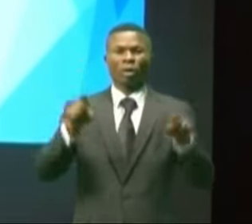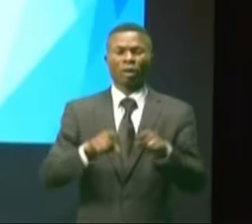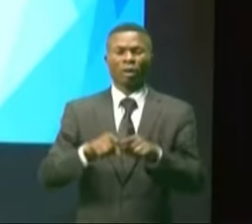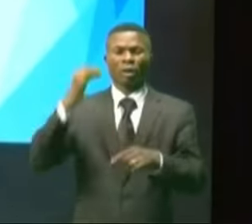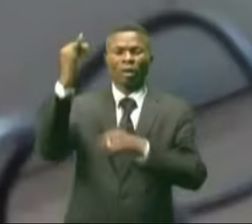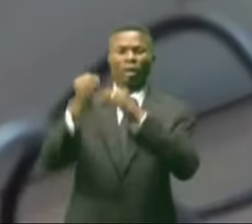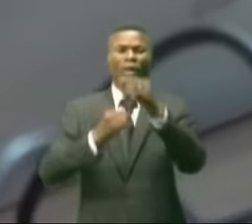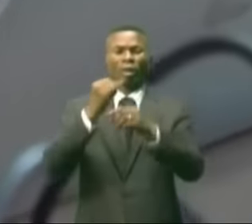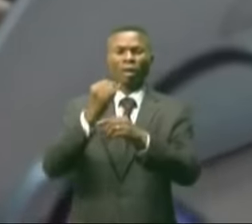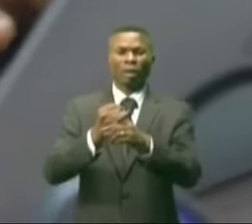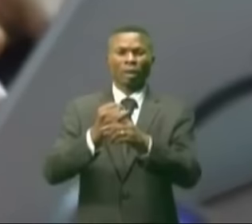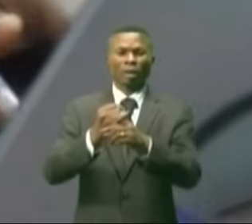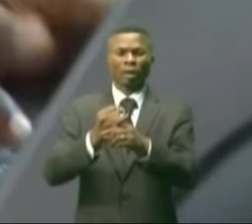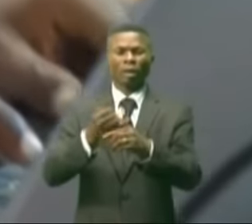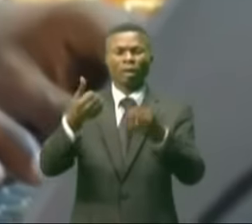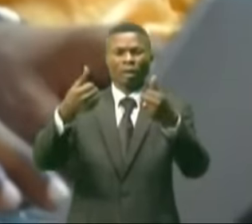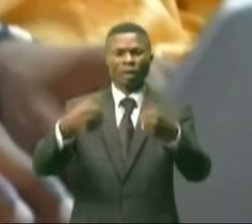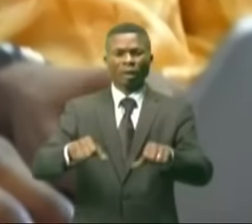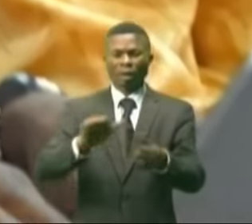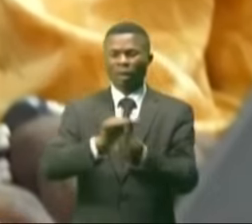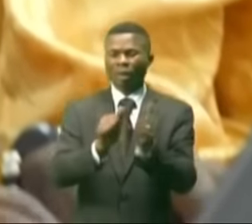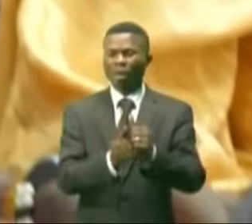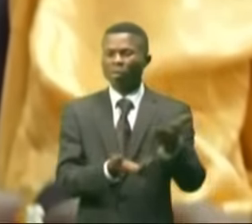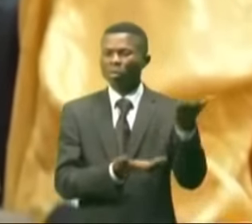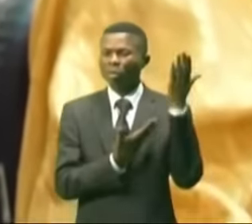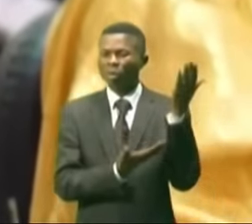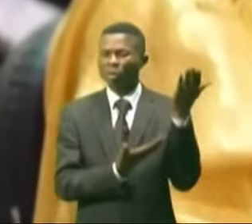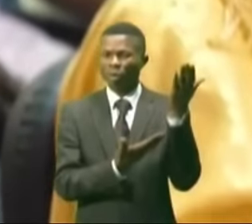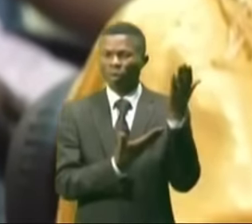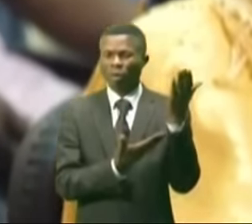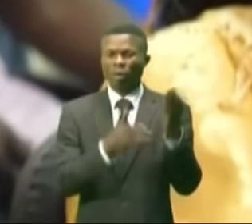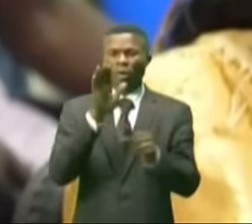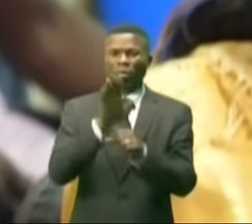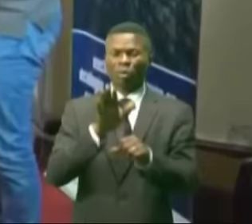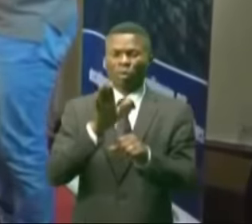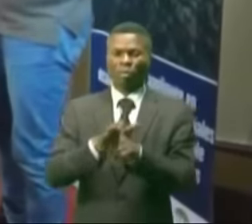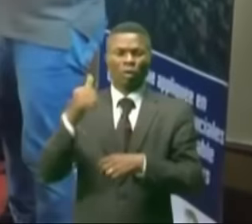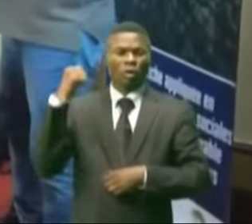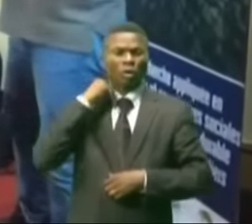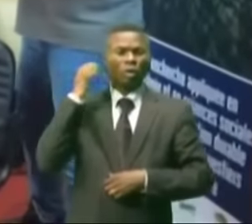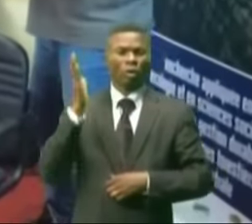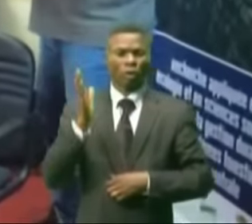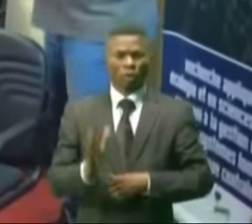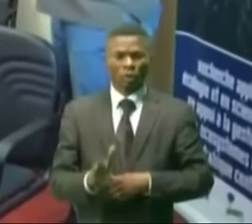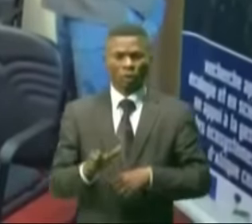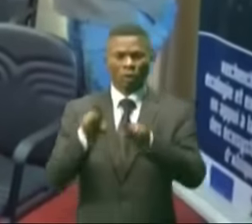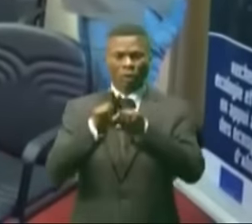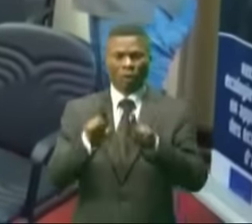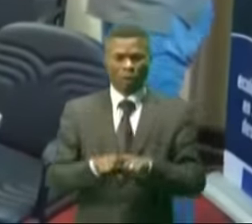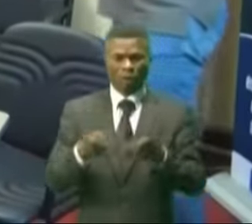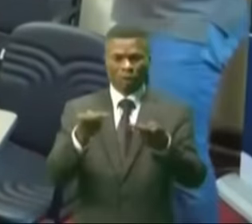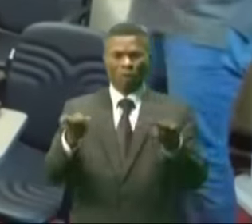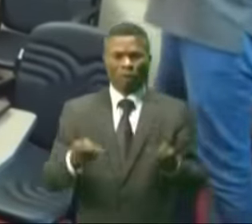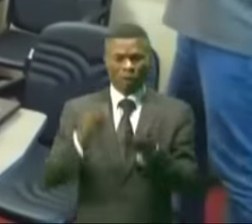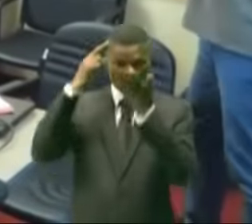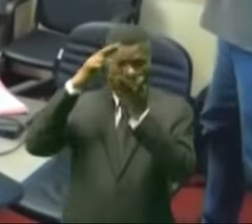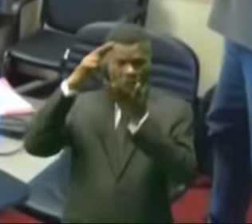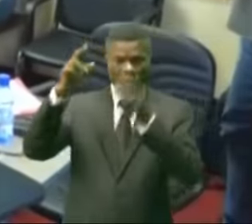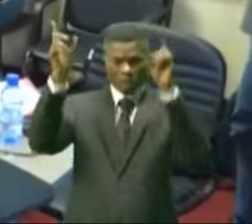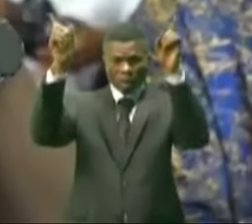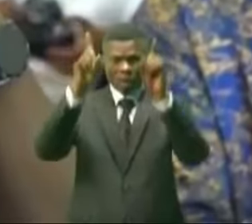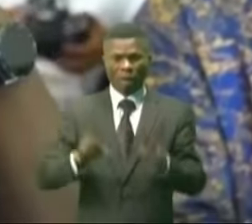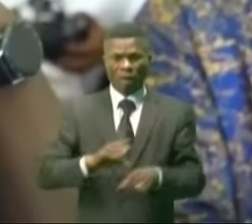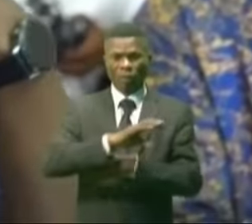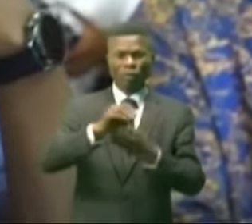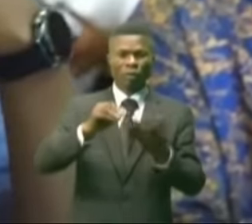des renommées reste un défi majeur pour la plupart des doctorants et post-doctorants dans les universités d'Afrique